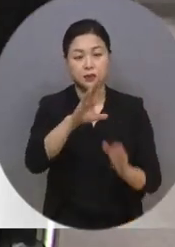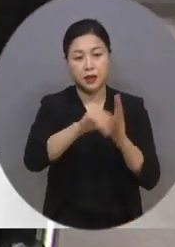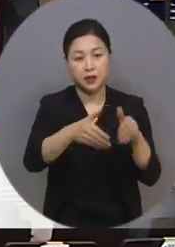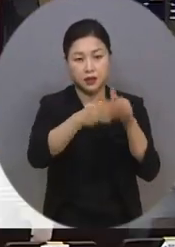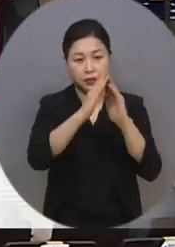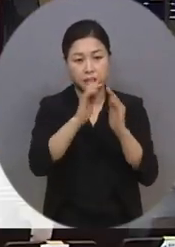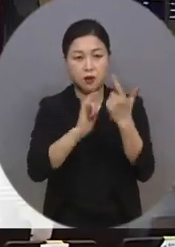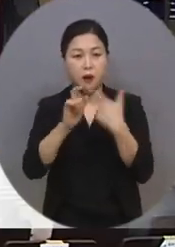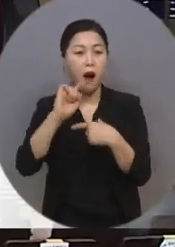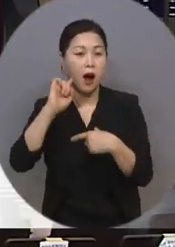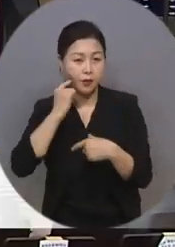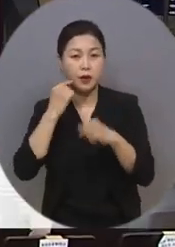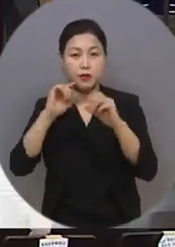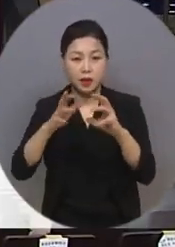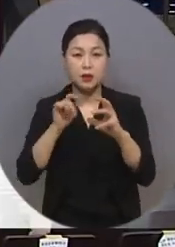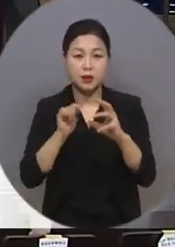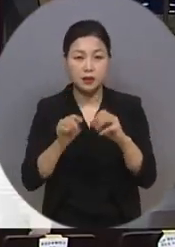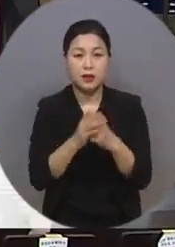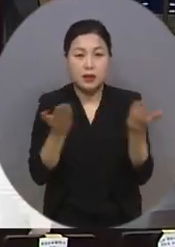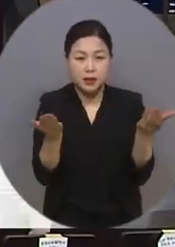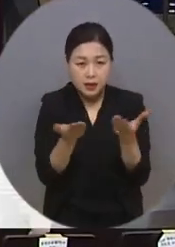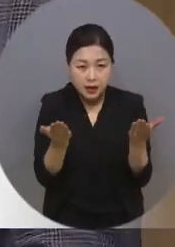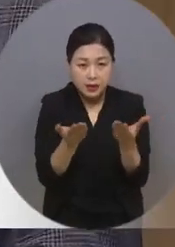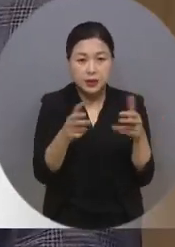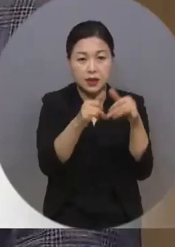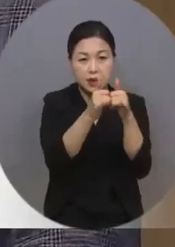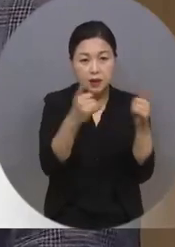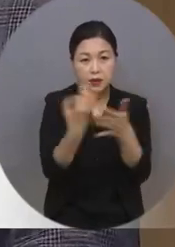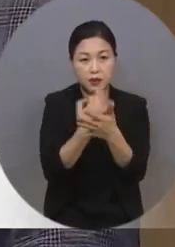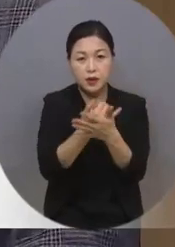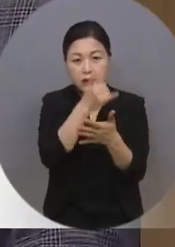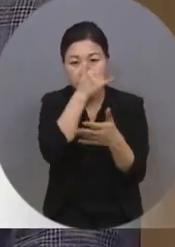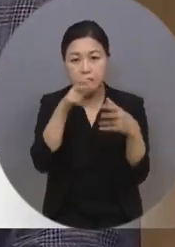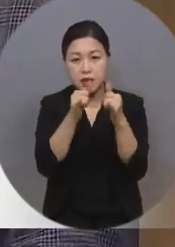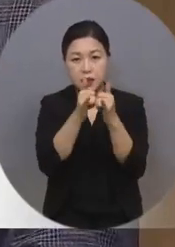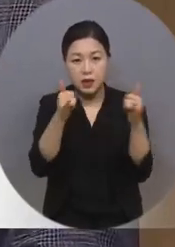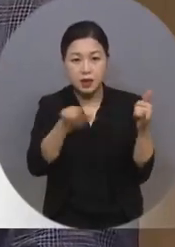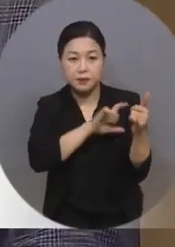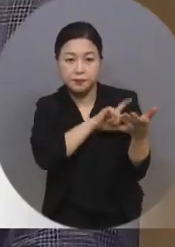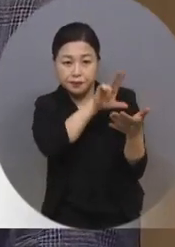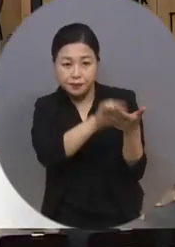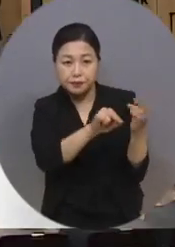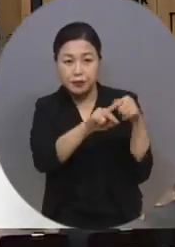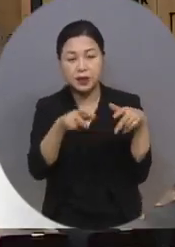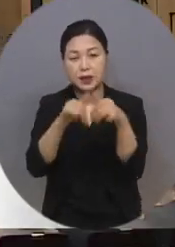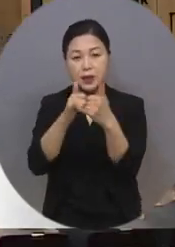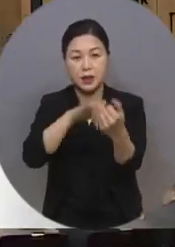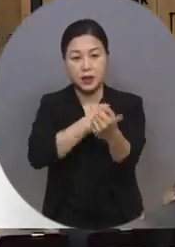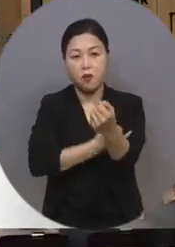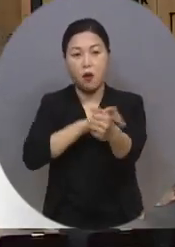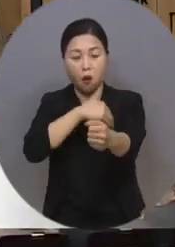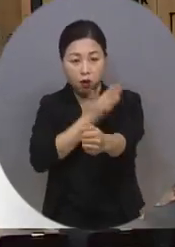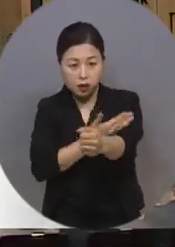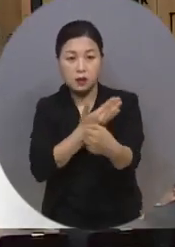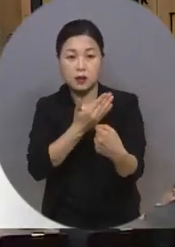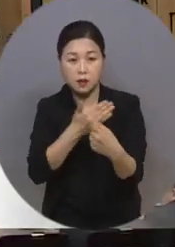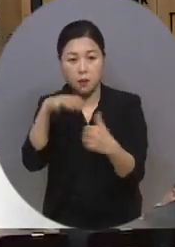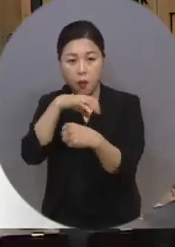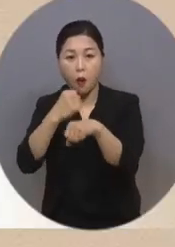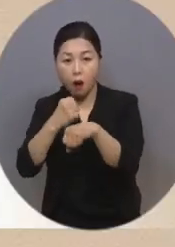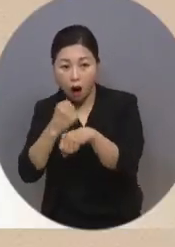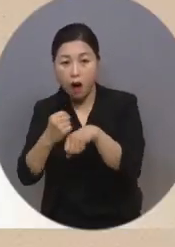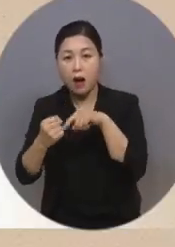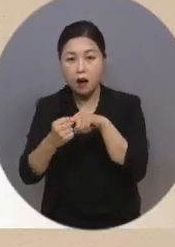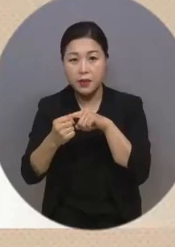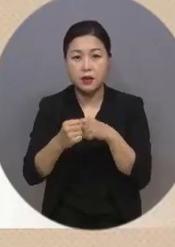더 아름다운 세상은 일하는 장애인, 소득 있는 장애인의 표어로 장애인의 인권과 권리를 지키며 질 좋은